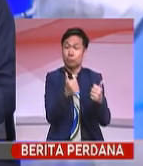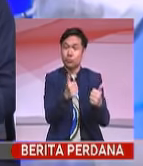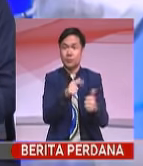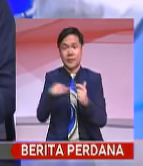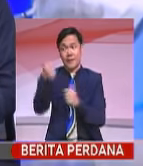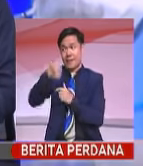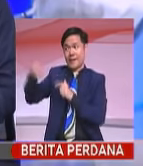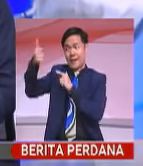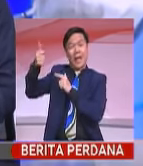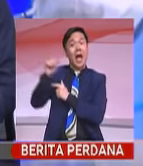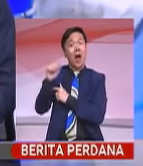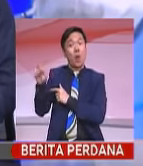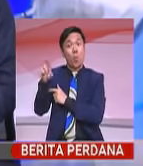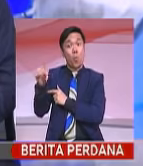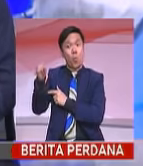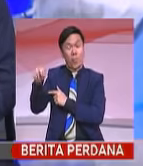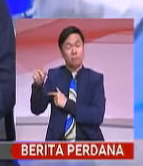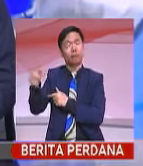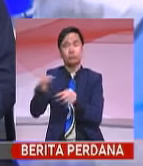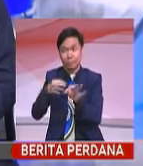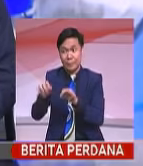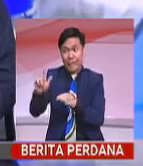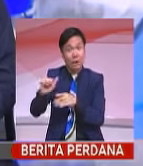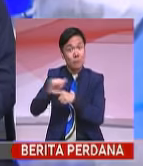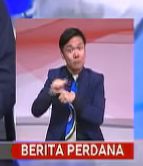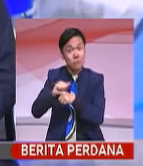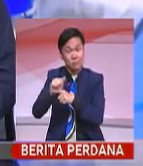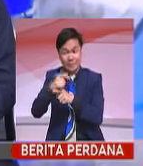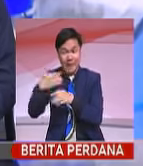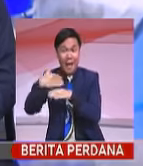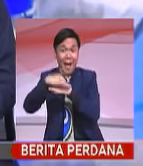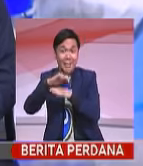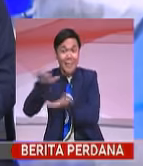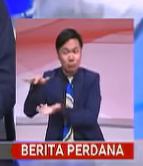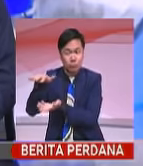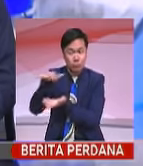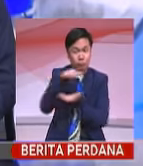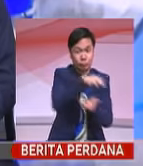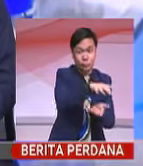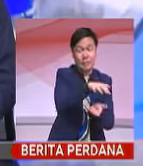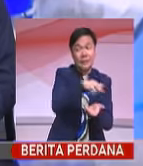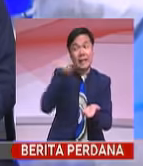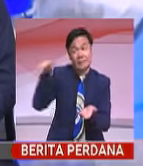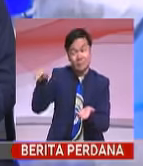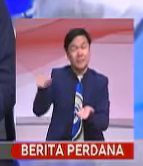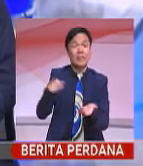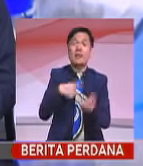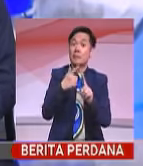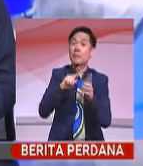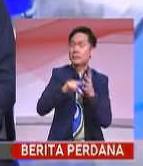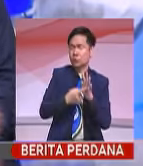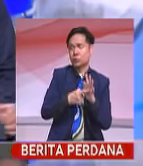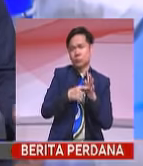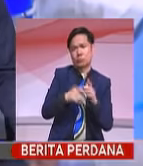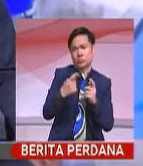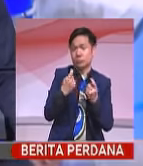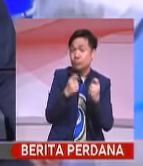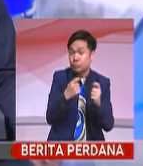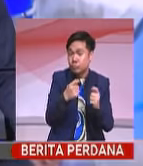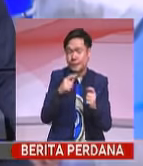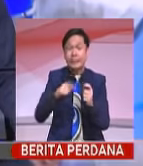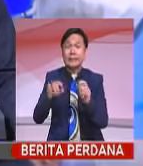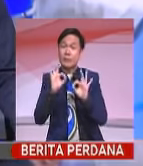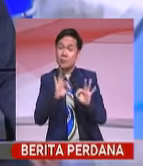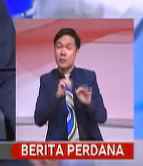Dato' Aaron Agudagang berkata, latihan itu penting sebagai persediaan sebelum penerimaan vaksin sebenar diagih ke pusat